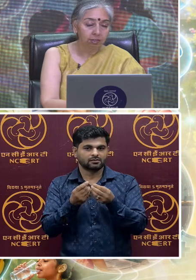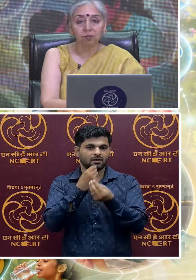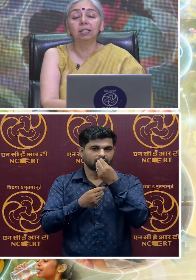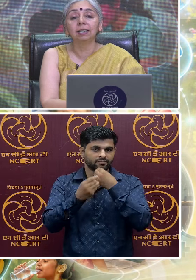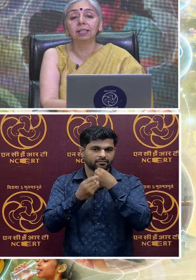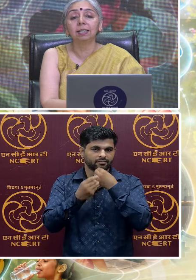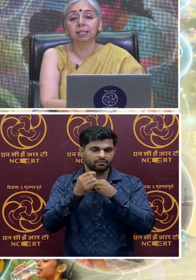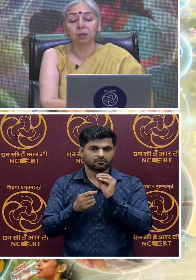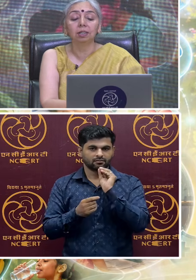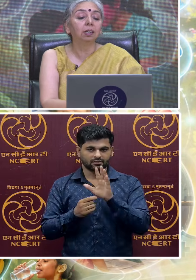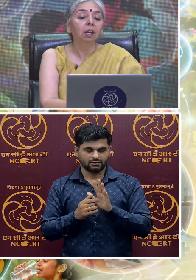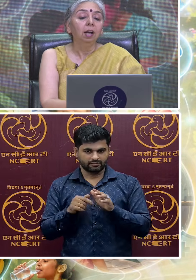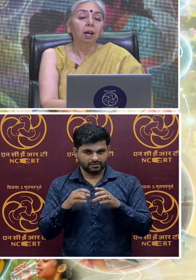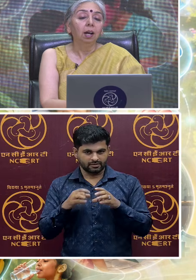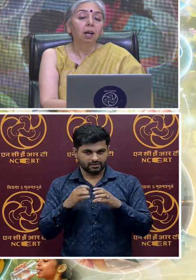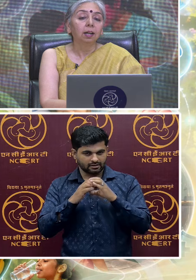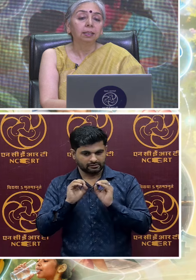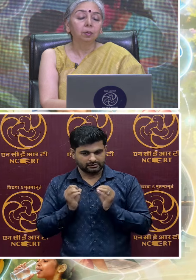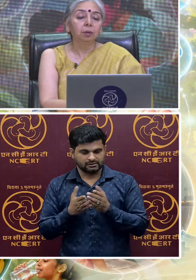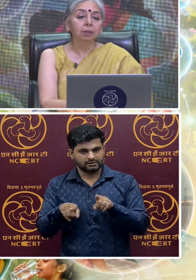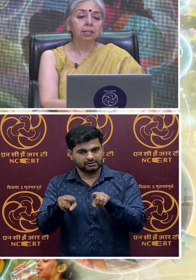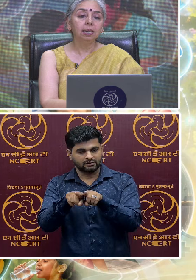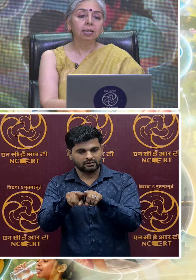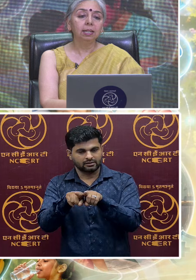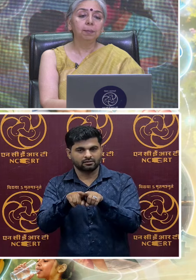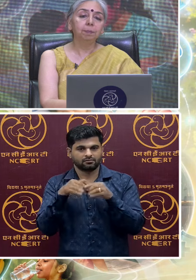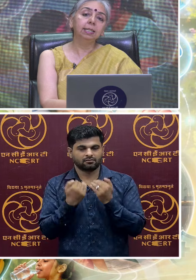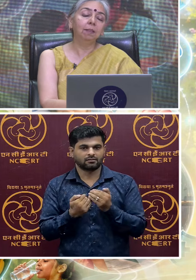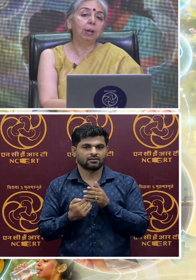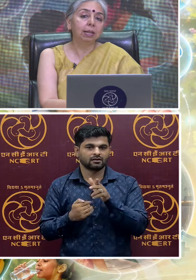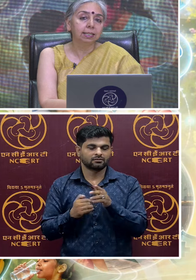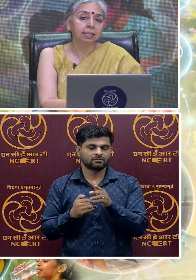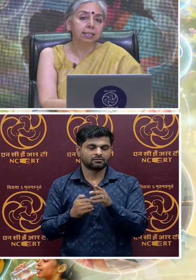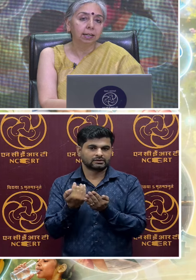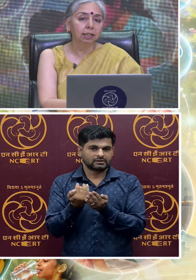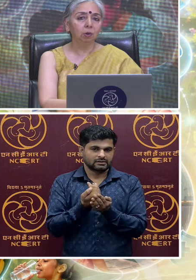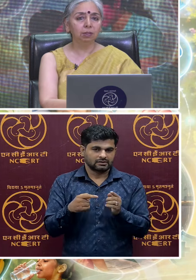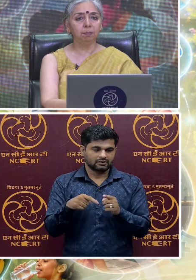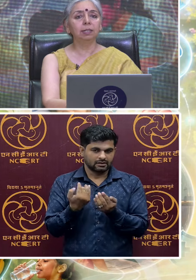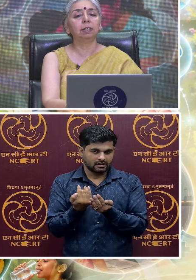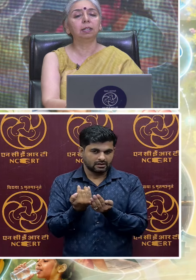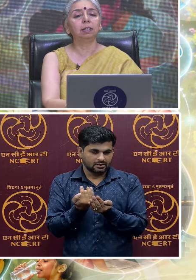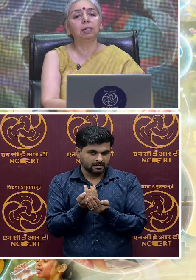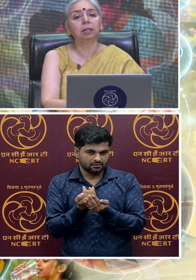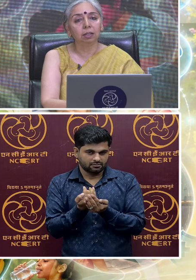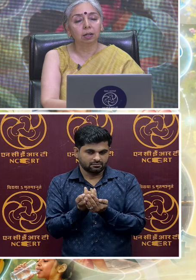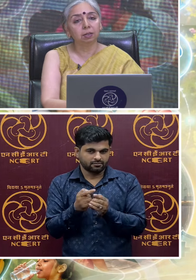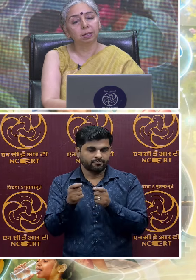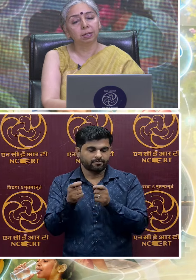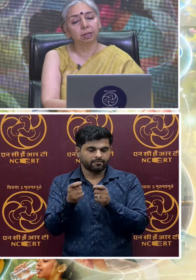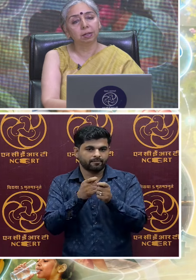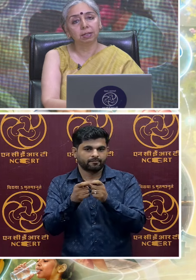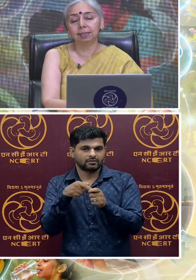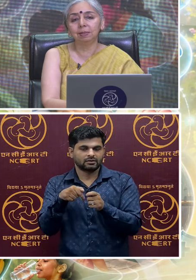मेरी कॉन्वर्सेशन वहीं से स्टार्ट होती है. व्हेन वी से प्लीज़ हैव अ बैलेंस डाइट, ये एक बहुत सिंपल स्टेटमेंट लगती है